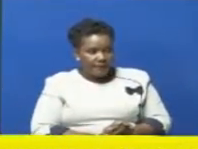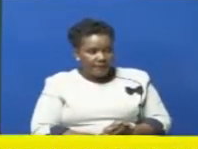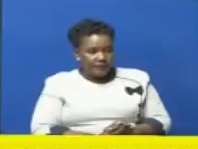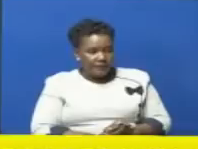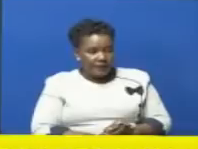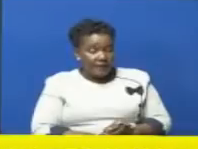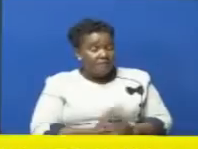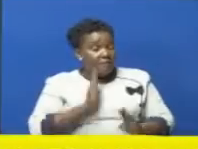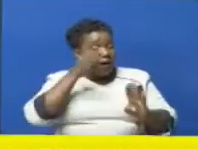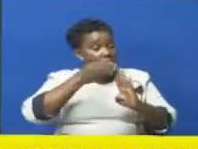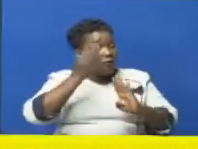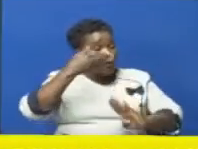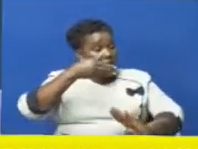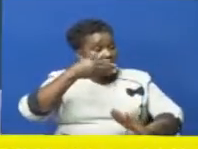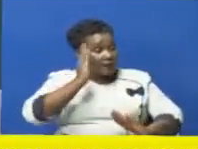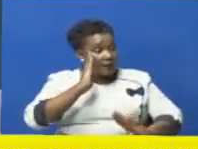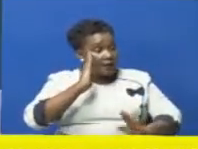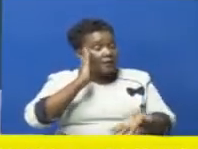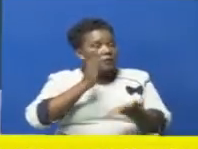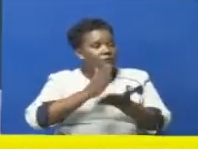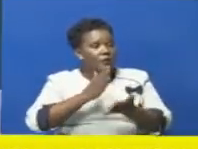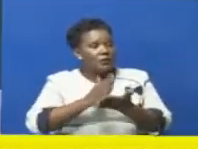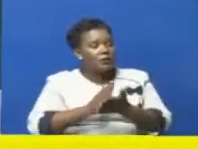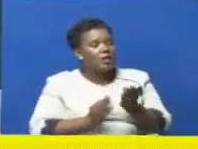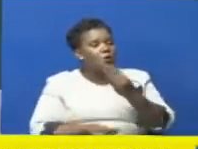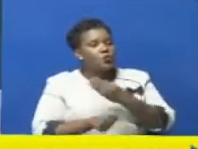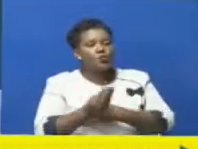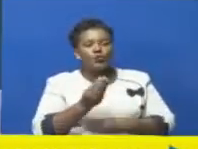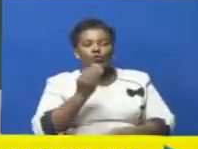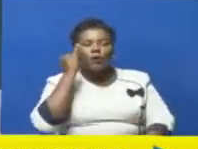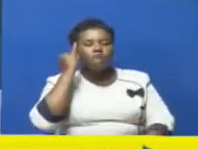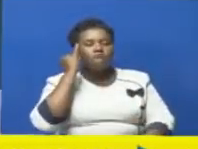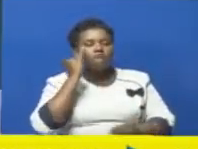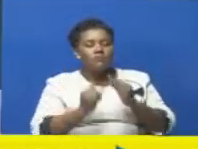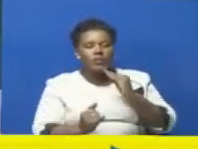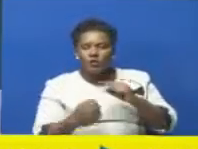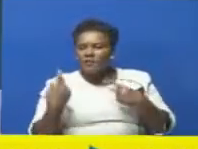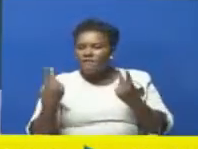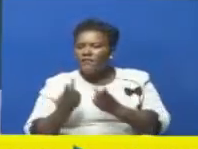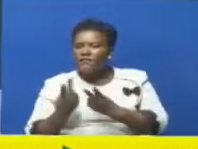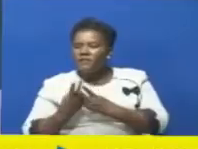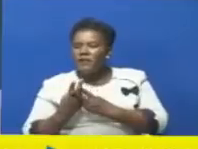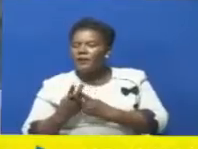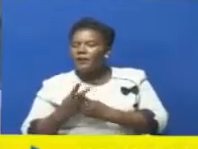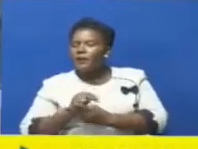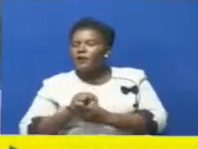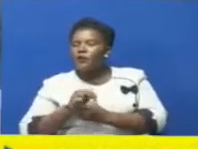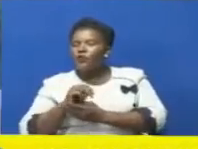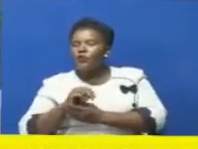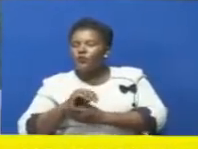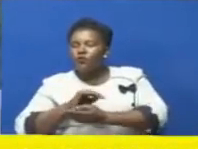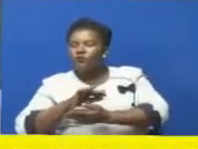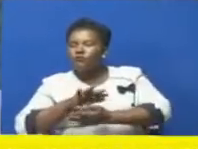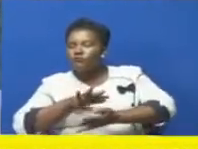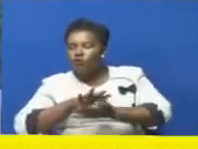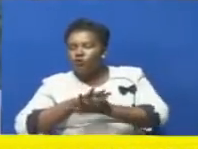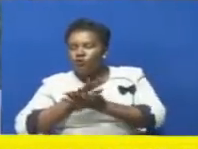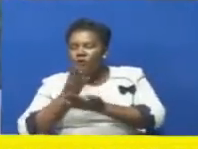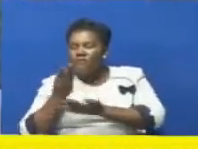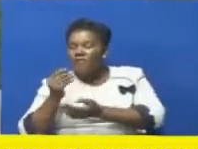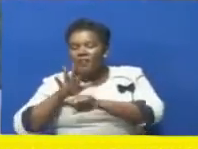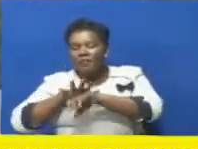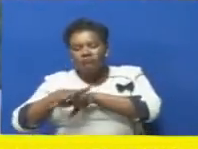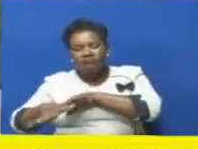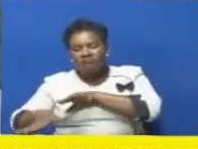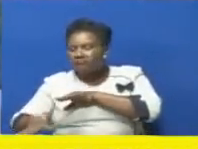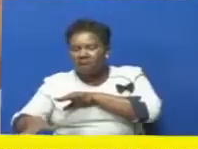serikali ya kutokomeza rushwa na ufujaji mali katika maeneo yenu. Mkurugenzi idara ya